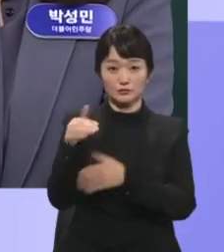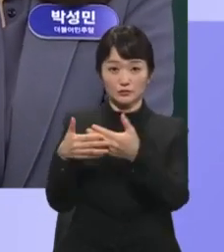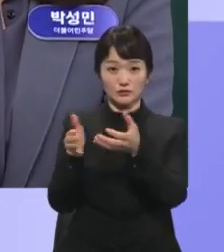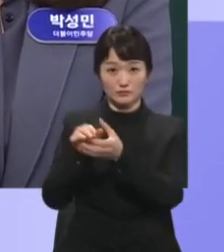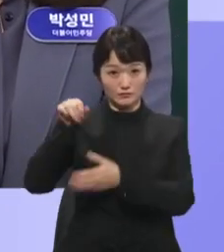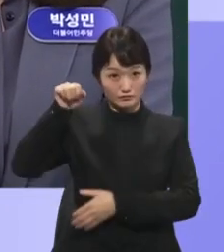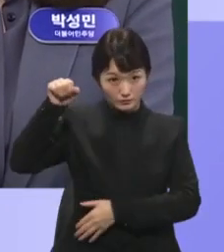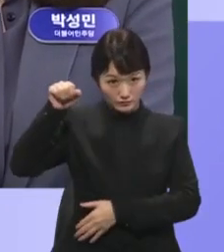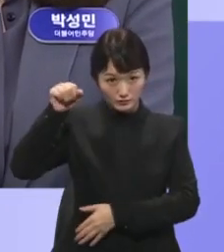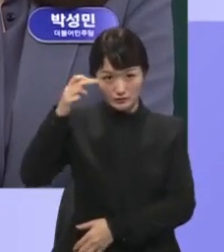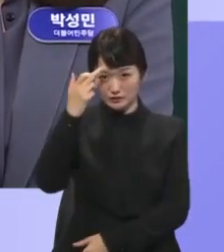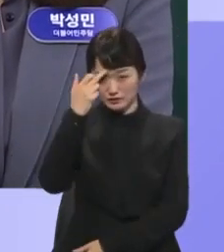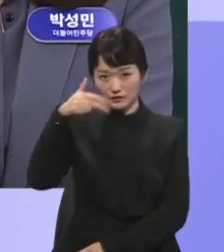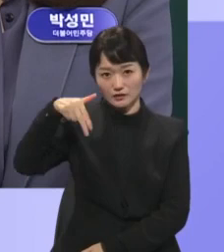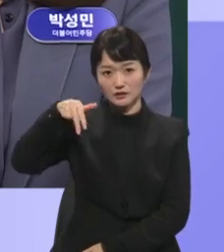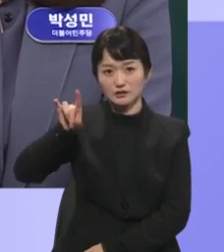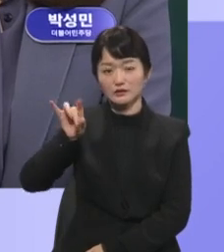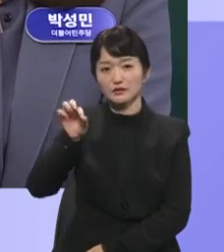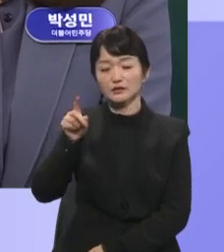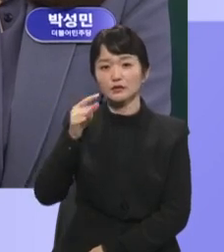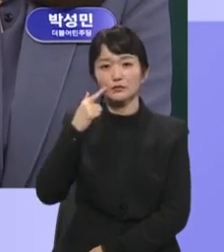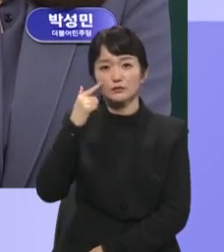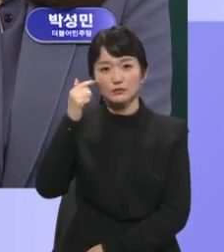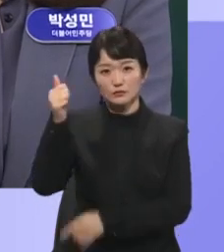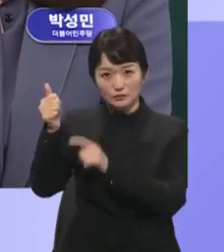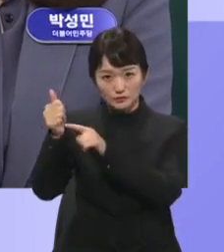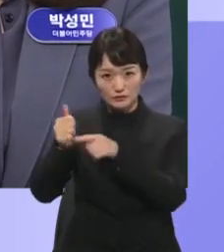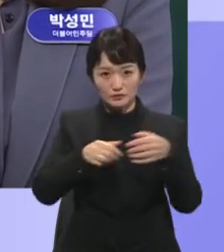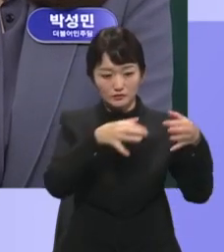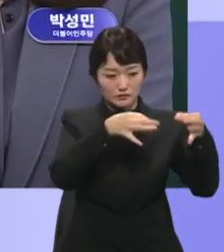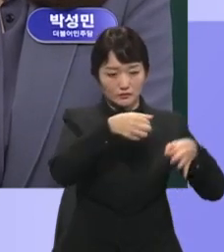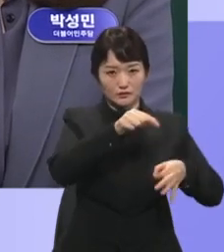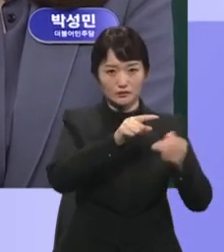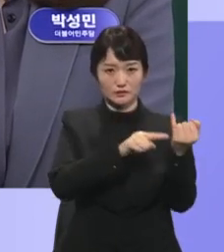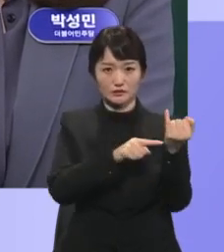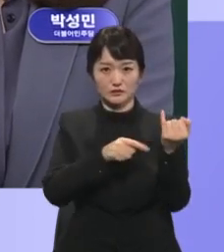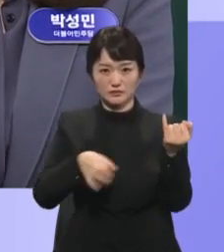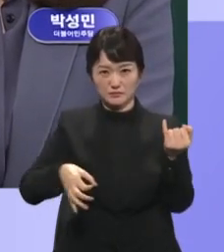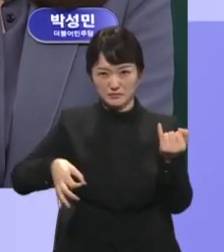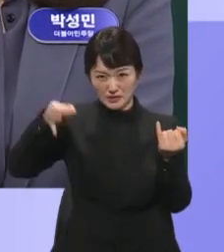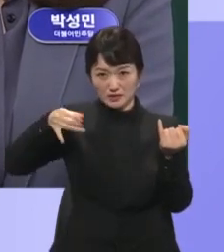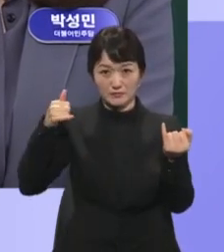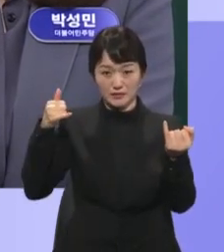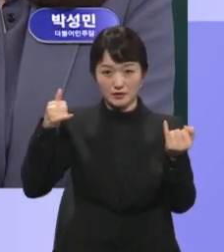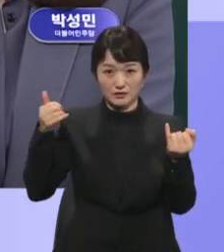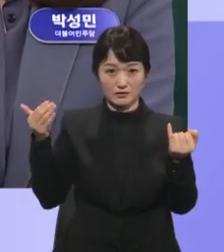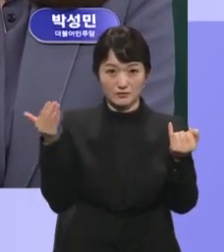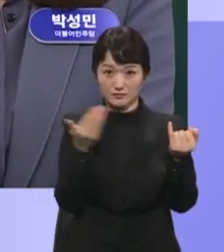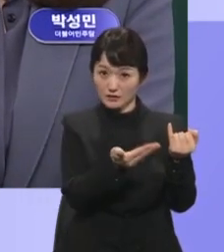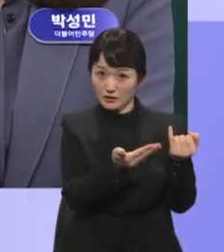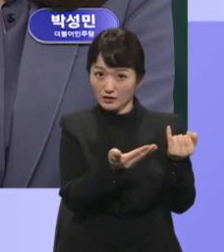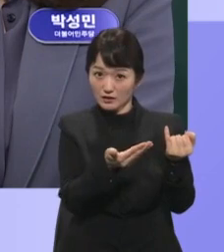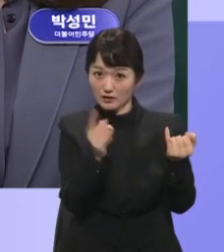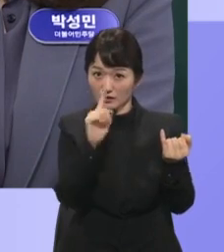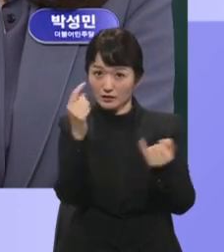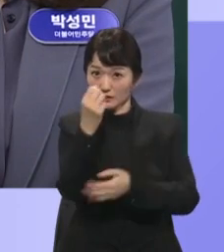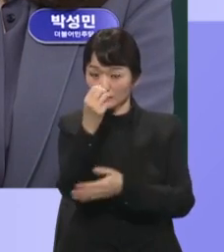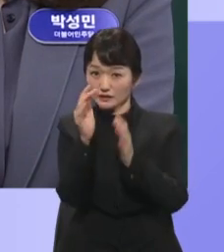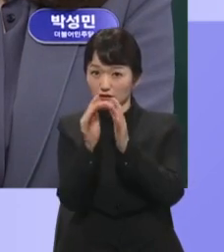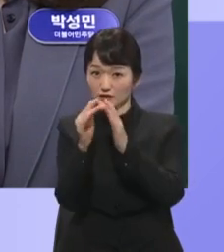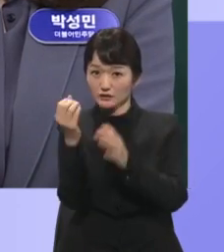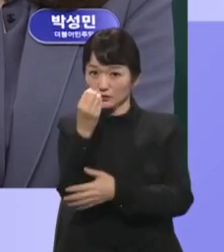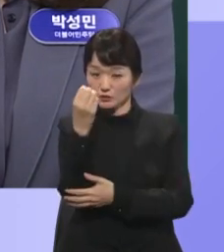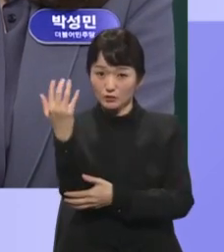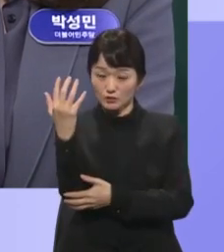목사로부터 김건희 여사가 명품백을 받았다라는 보도가 한 인터넷 언론사를 통해서 나왔습니다 이제 서울